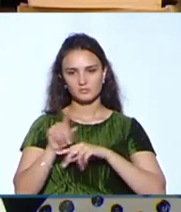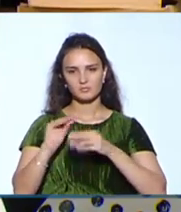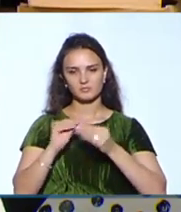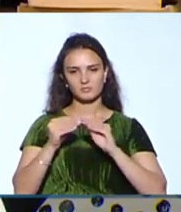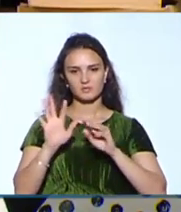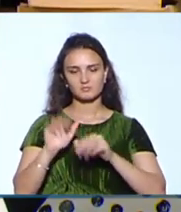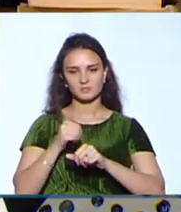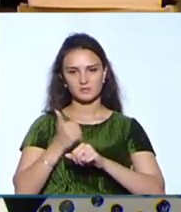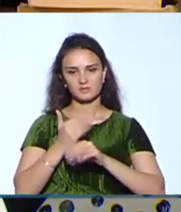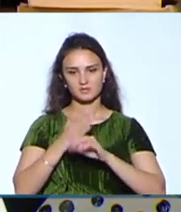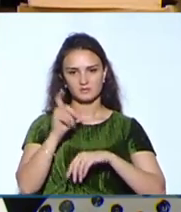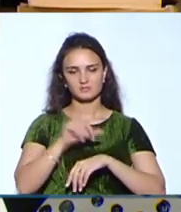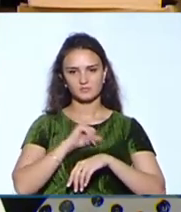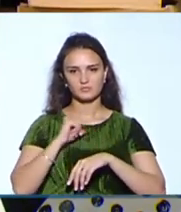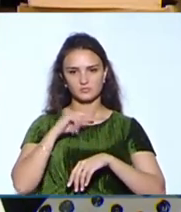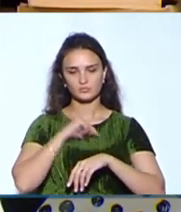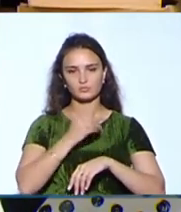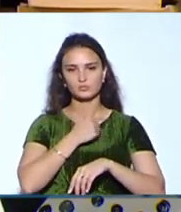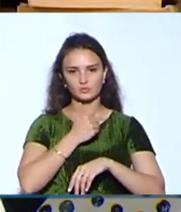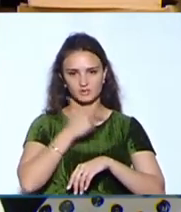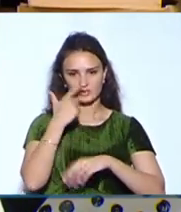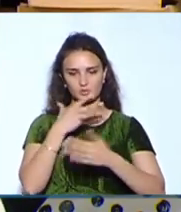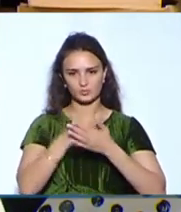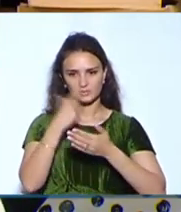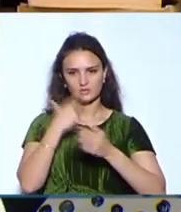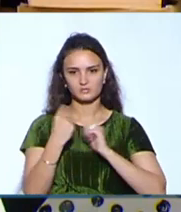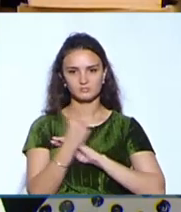პრობლემა, მთავარი არის, რომ ადამიანს თვითონ უნდოდეს